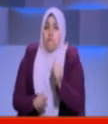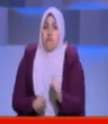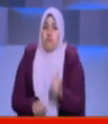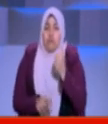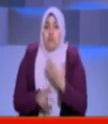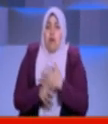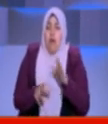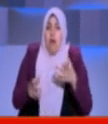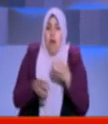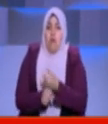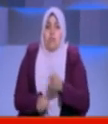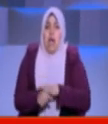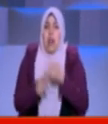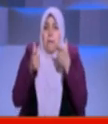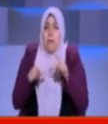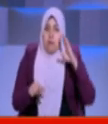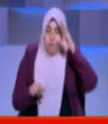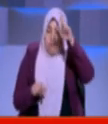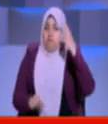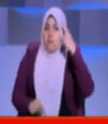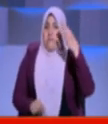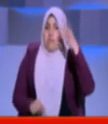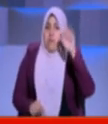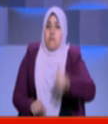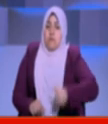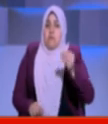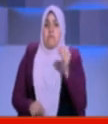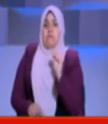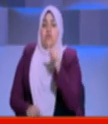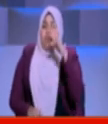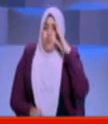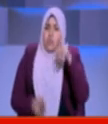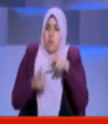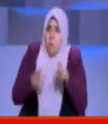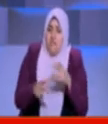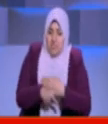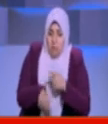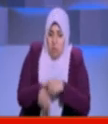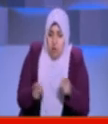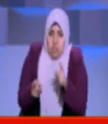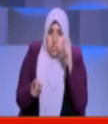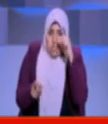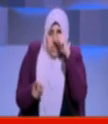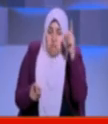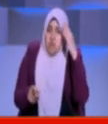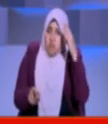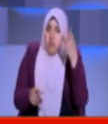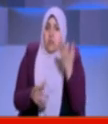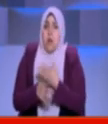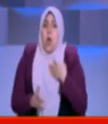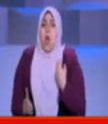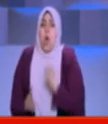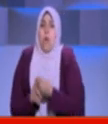ثلاث مرشحين تم تقديمهم، وكل المرشحين لم يتوفقوا بتمرير الكابينة